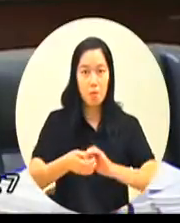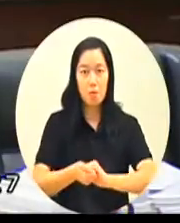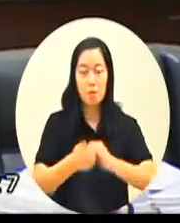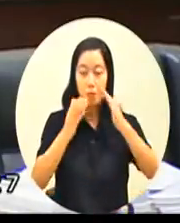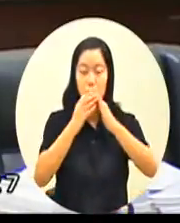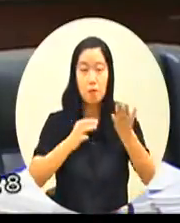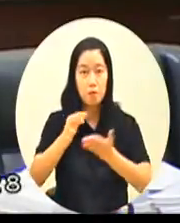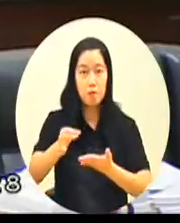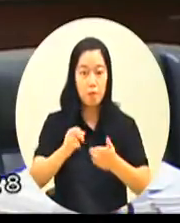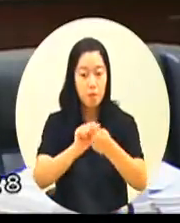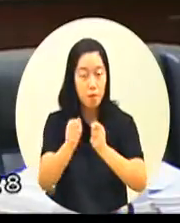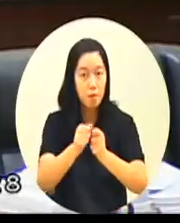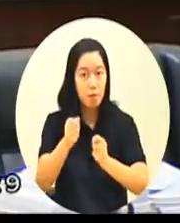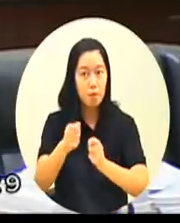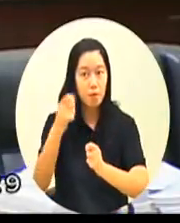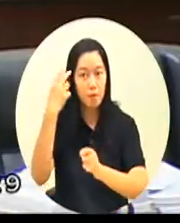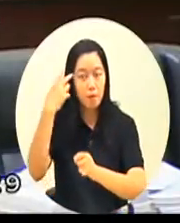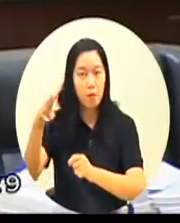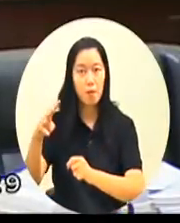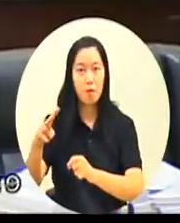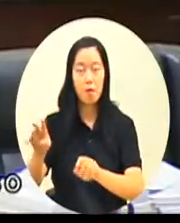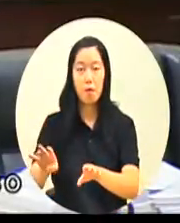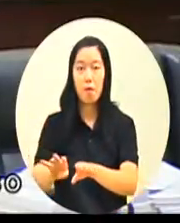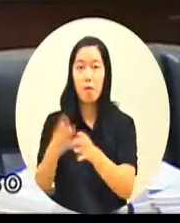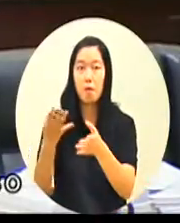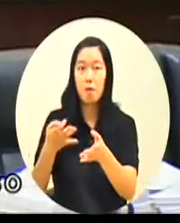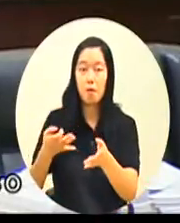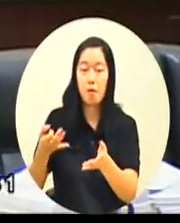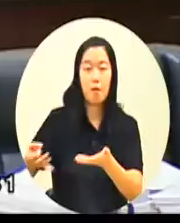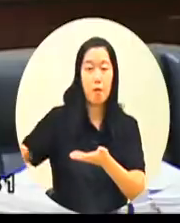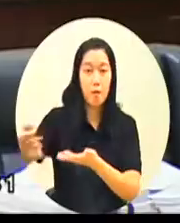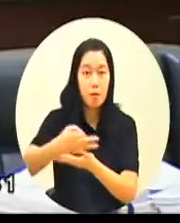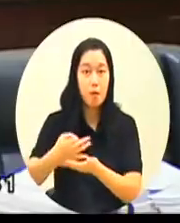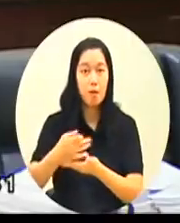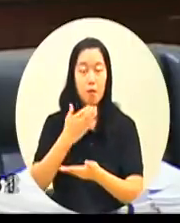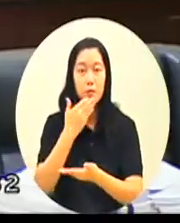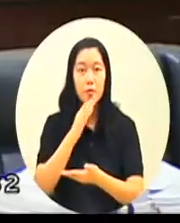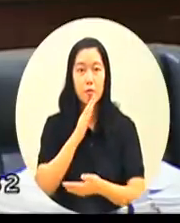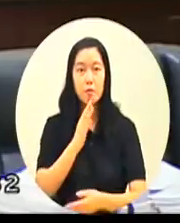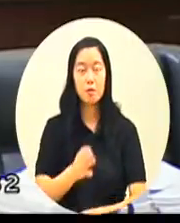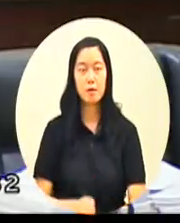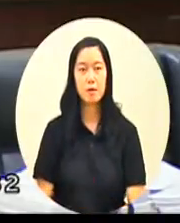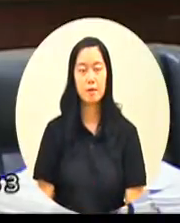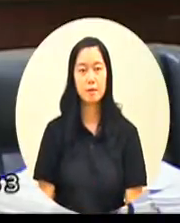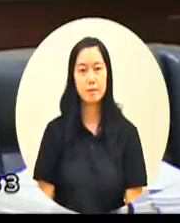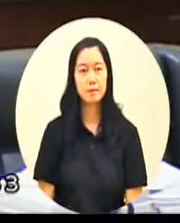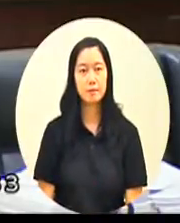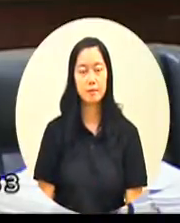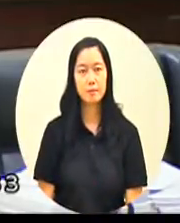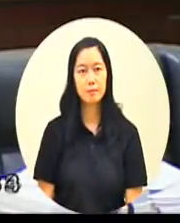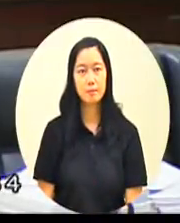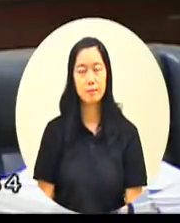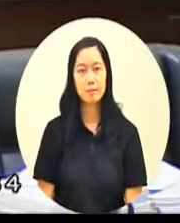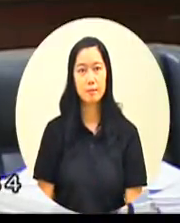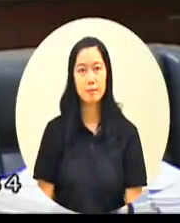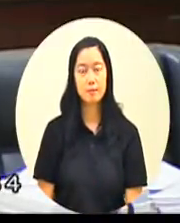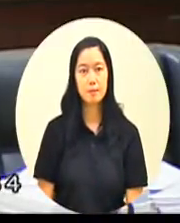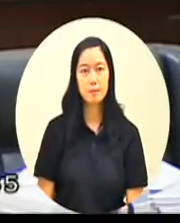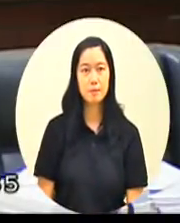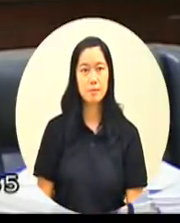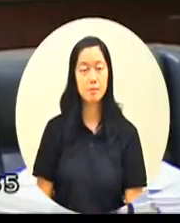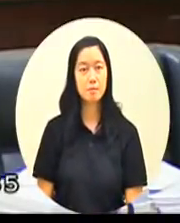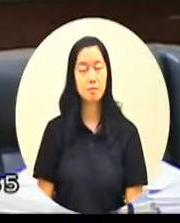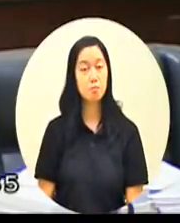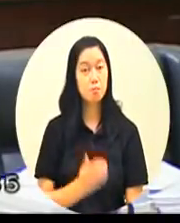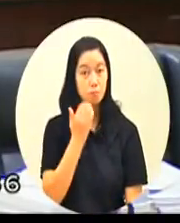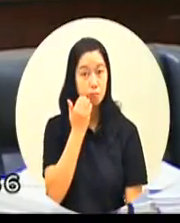的定价，后年才征收嘛，后年才开始征收这个房屋税嘛。好，那局长，如果是这